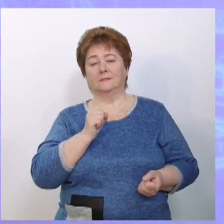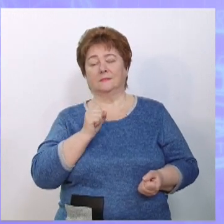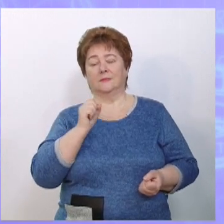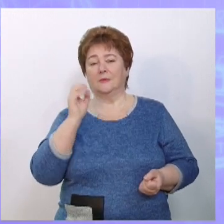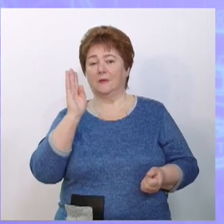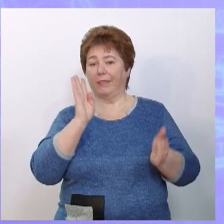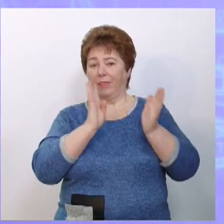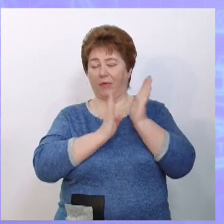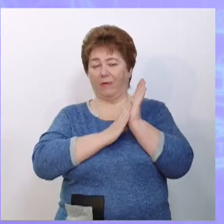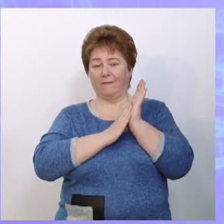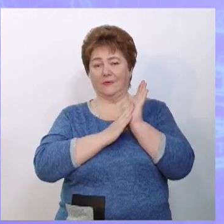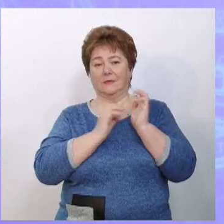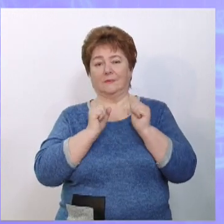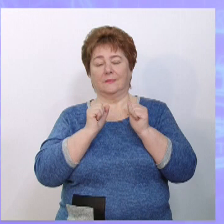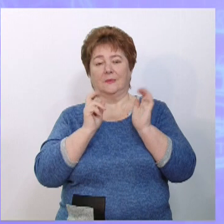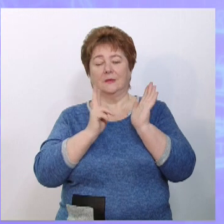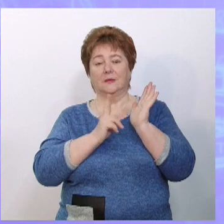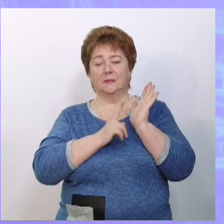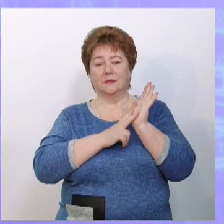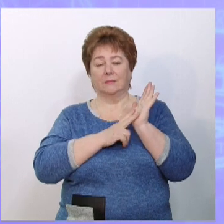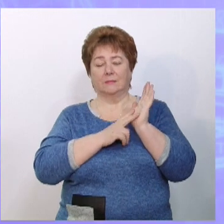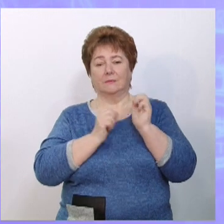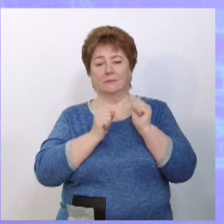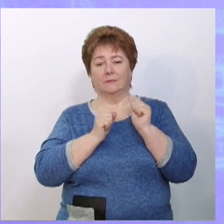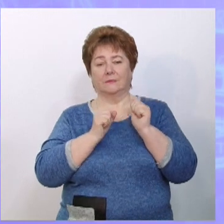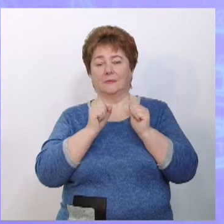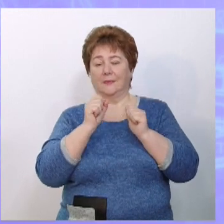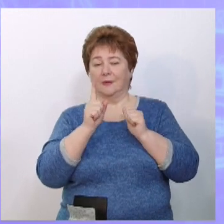11, 9, 7.